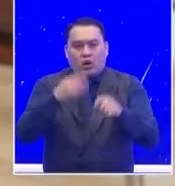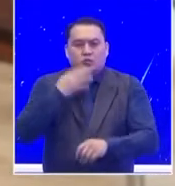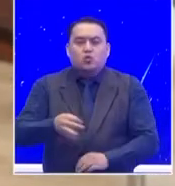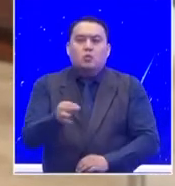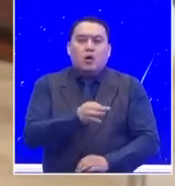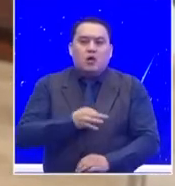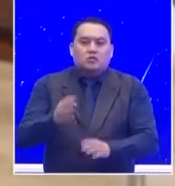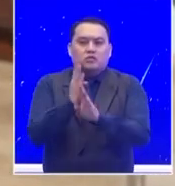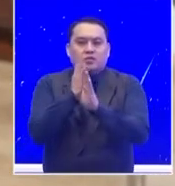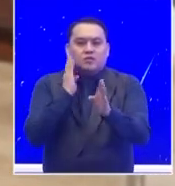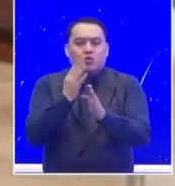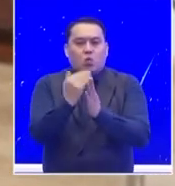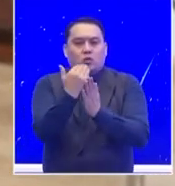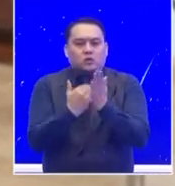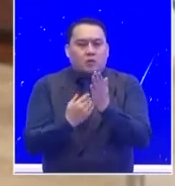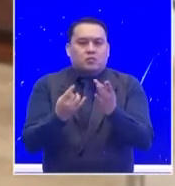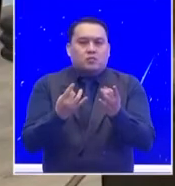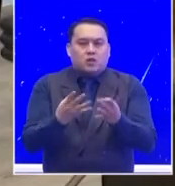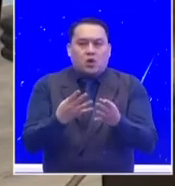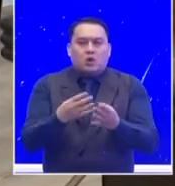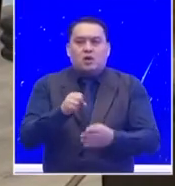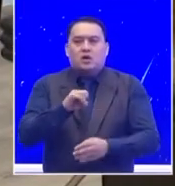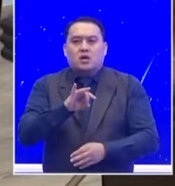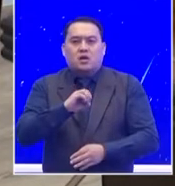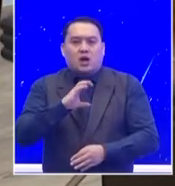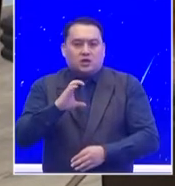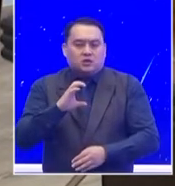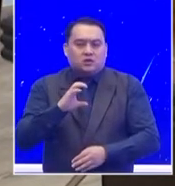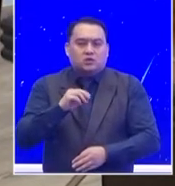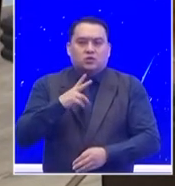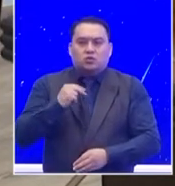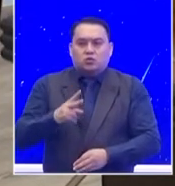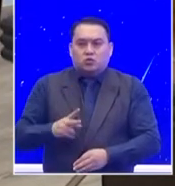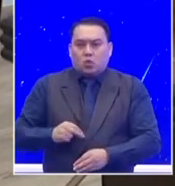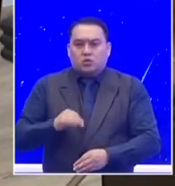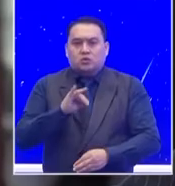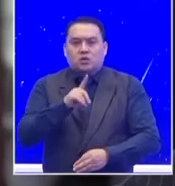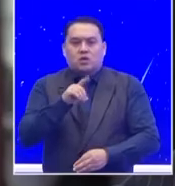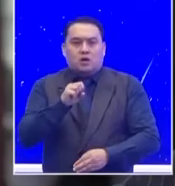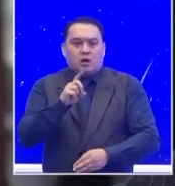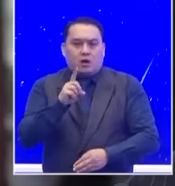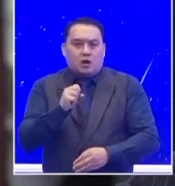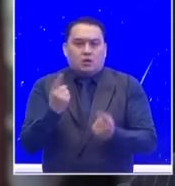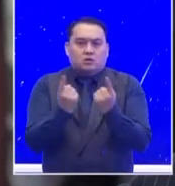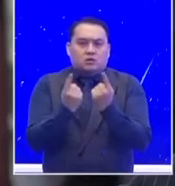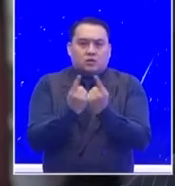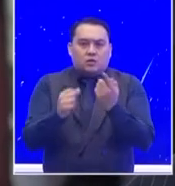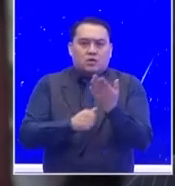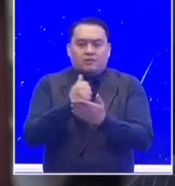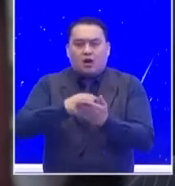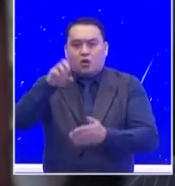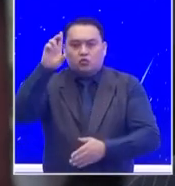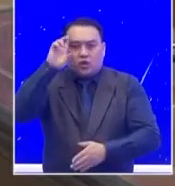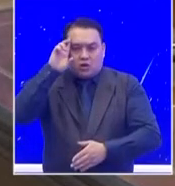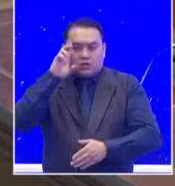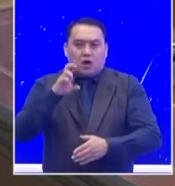В длинном списке среди простых жителей – племянница Ильяса Жансугурова, дочь Злихи Тамшибаева и даже одноклассница самого Ельбасы. Глава